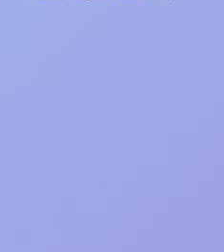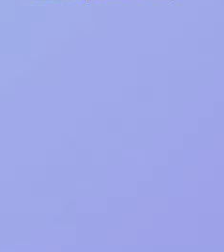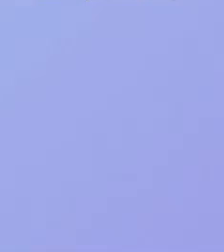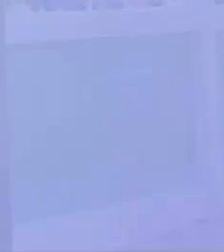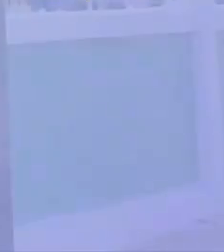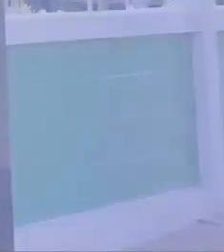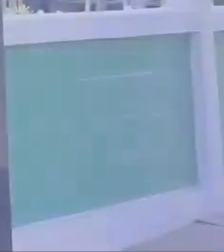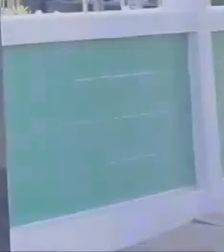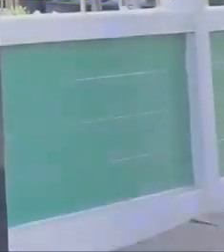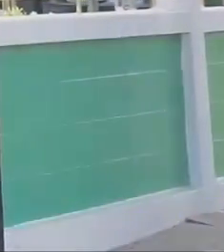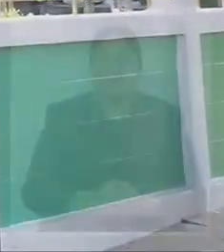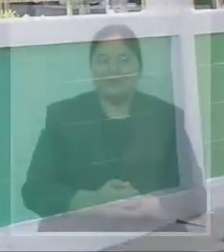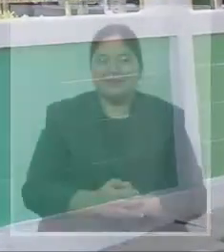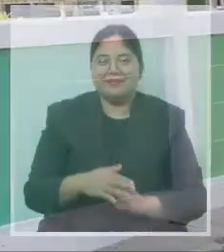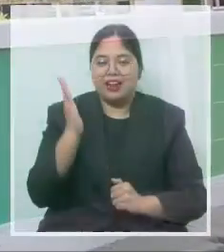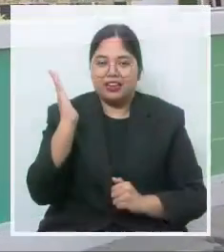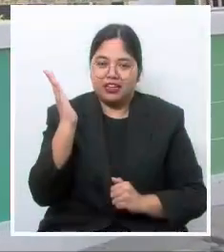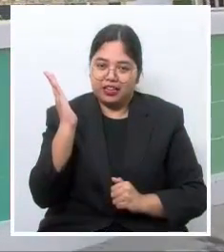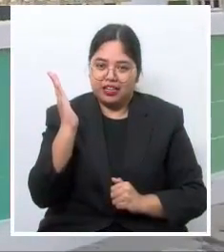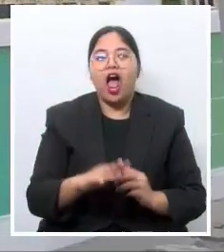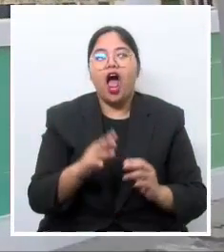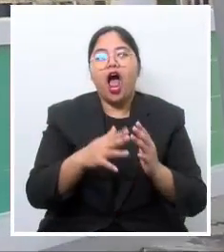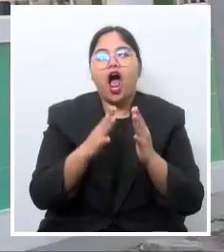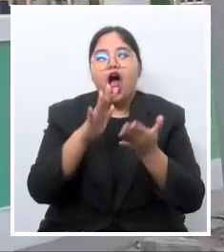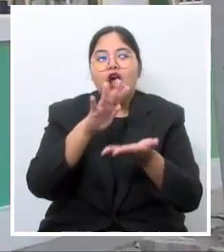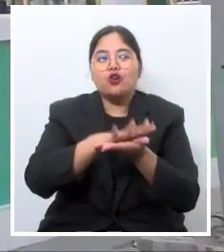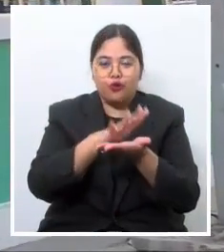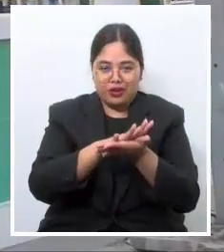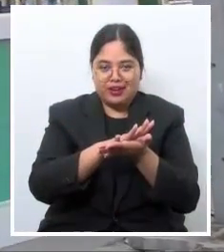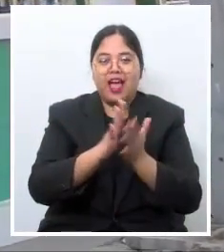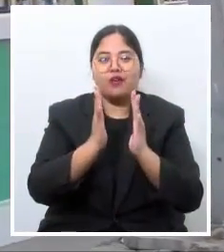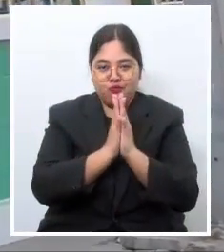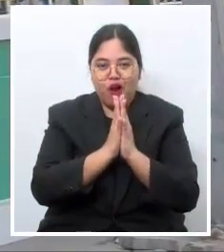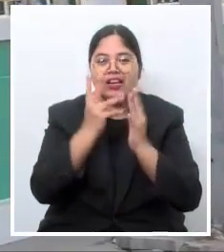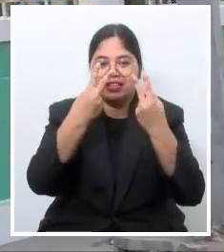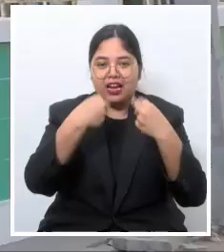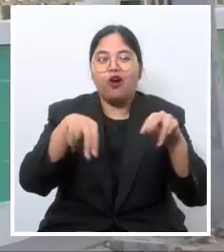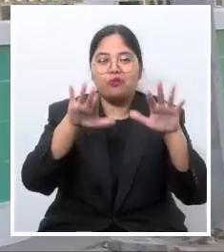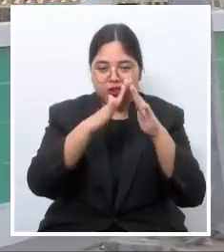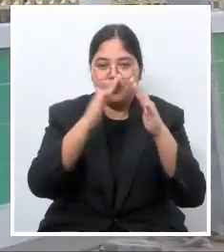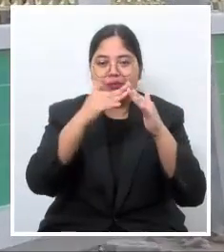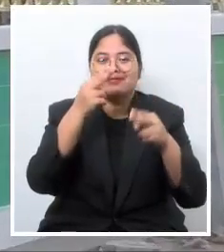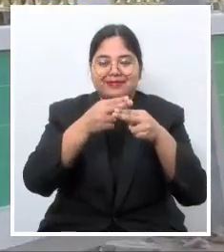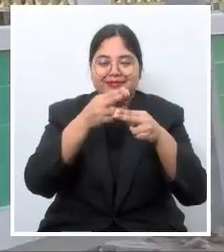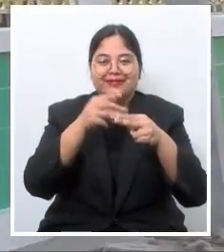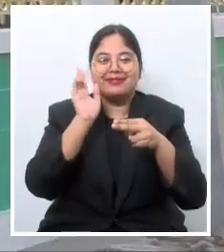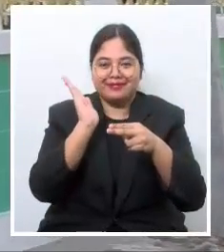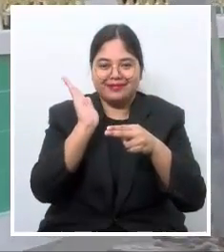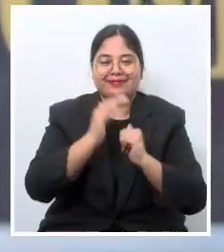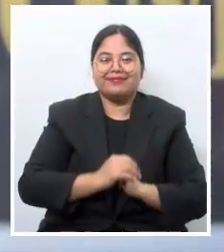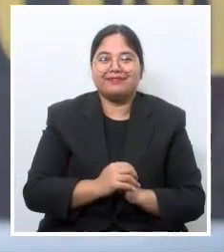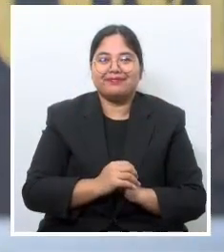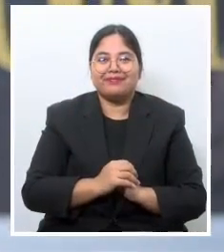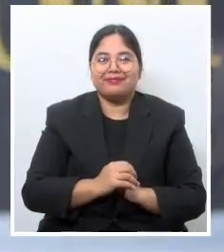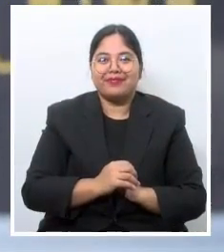ค่ะนี่คือโรงเรียนวัดห้วยจระเข้วิทยาคมหรือในนามที่ชาวนครปฐมจะรู้จักกันในชื่อคอกโคควน